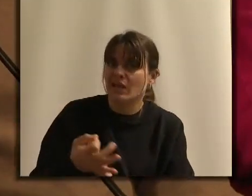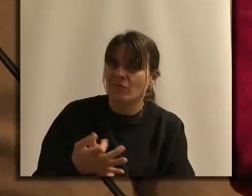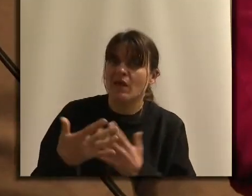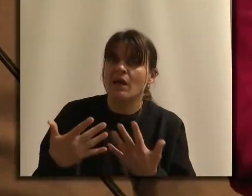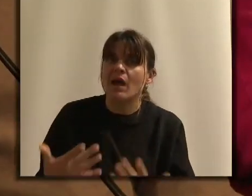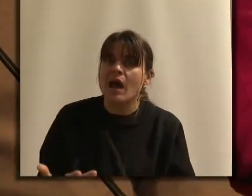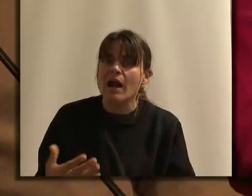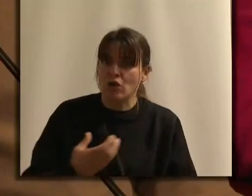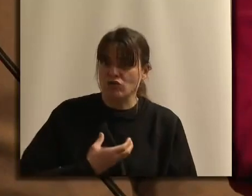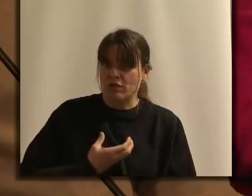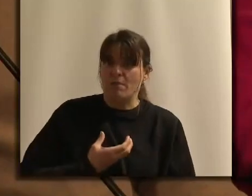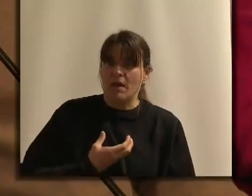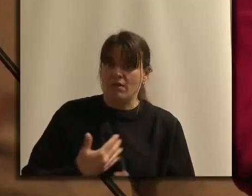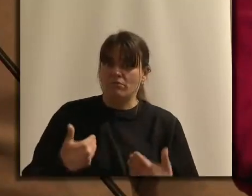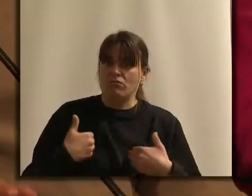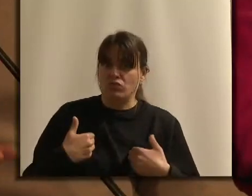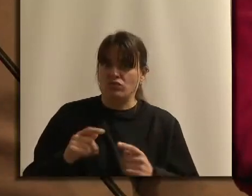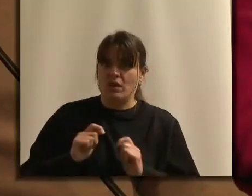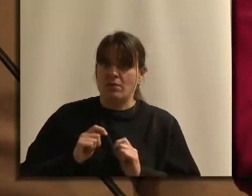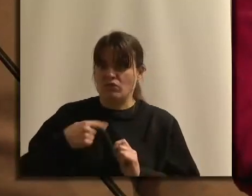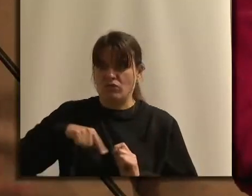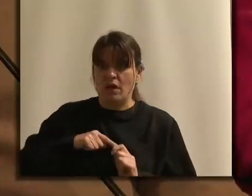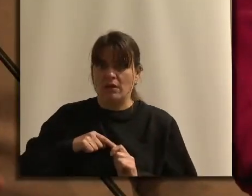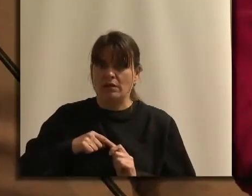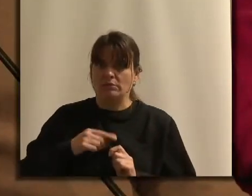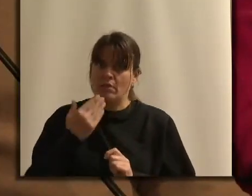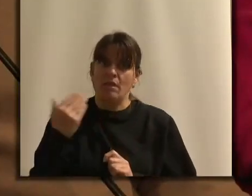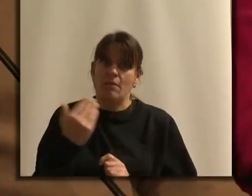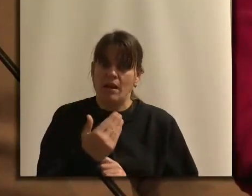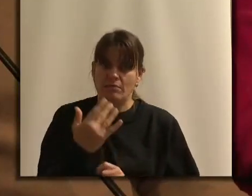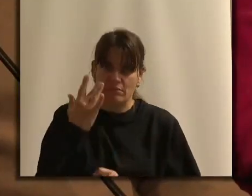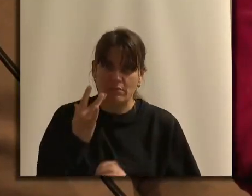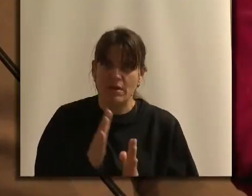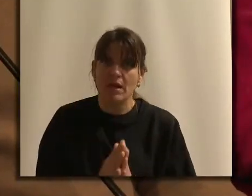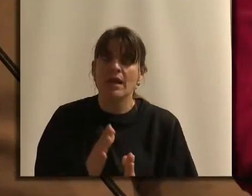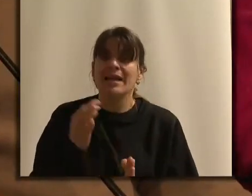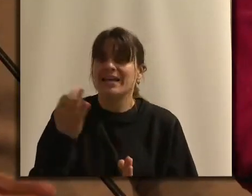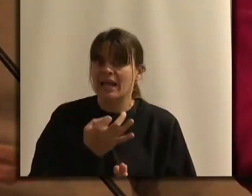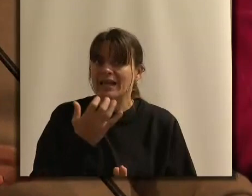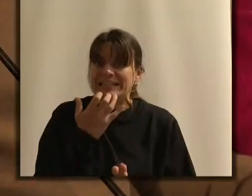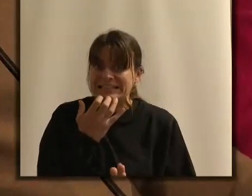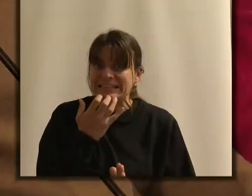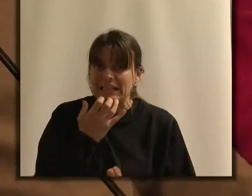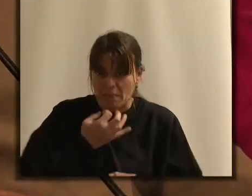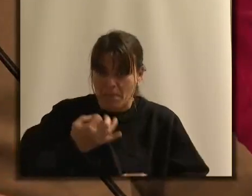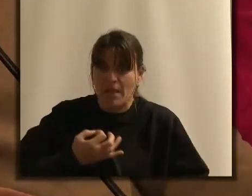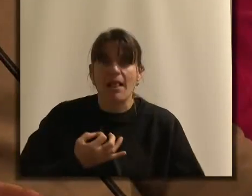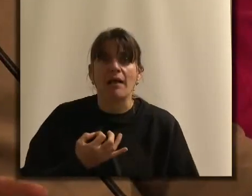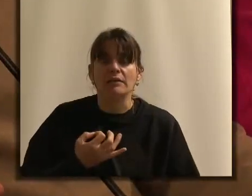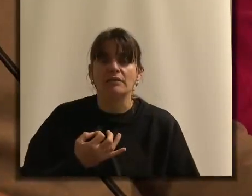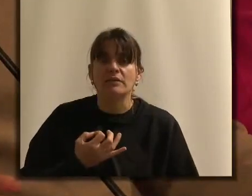teulada de l'Ajuntament. Llavors el prec va en aquest sentit, en saber realment si és així i el per